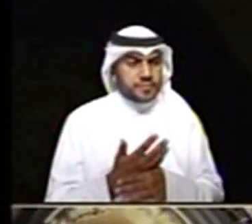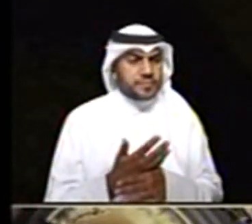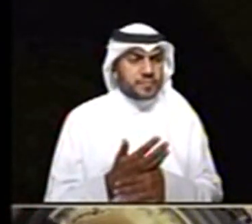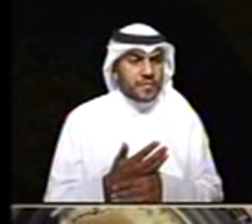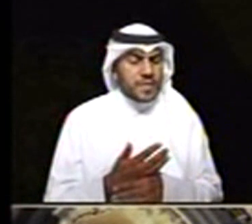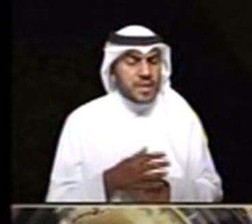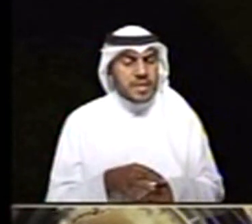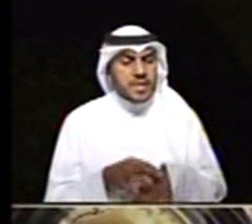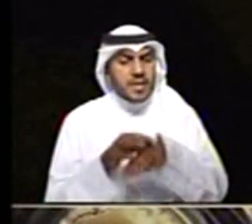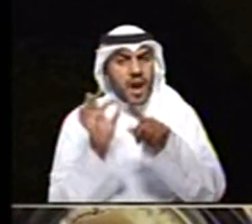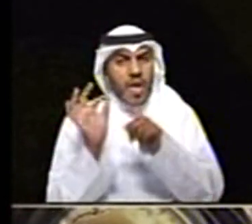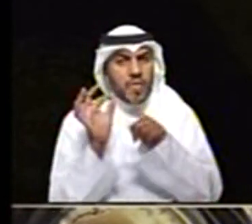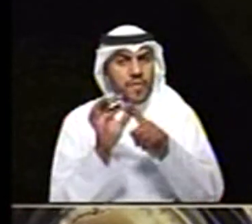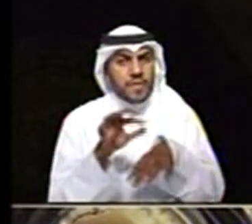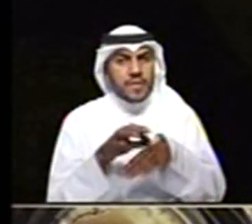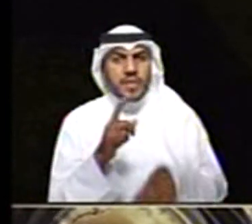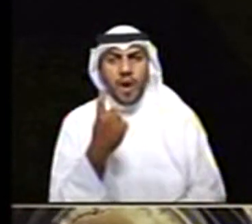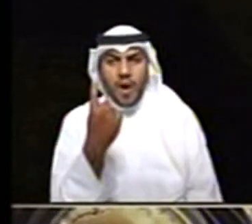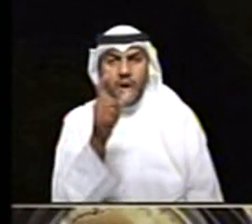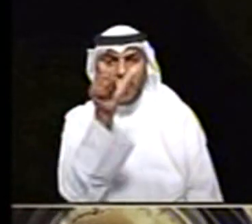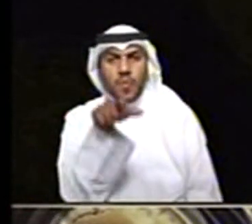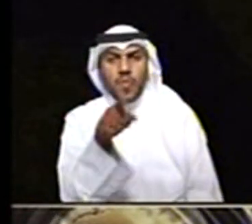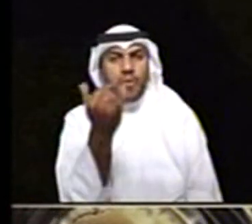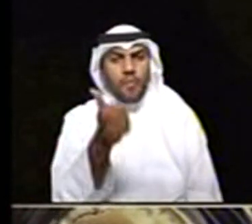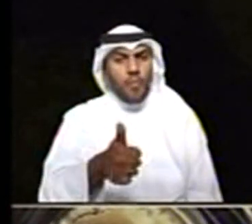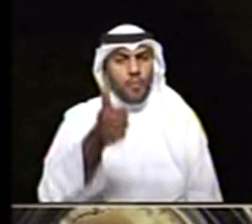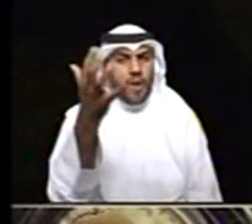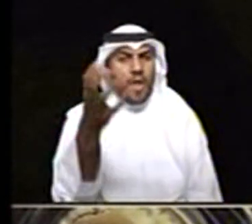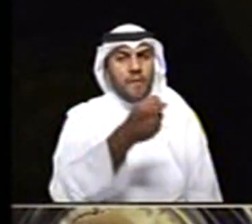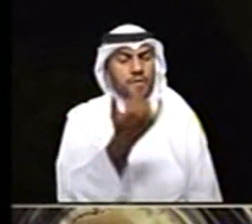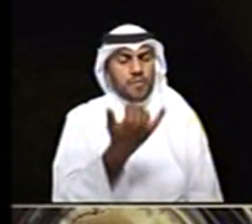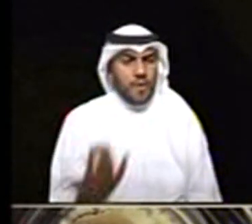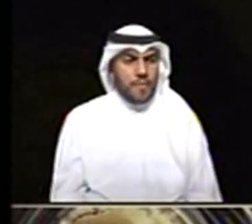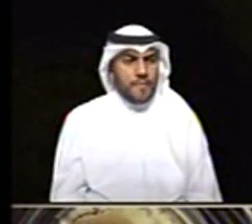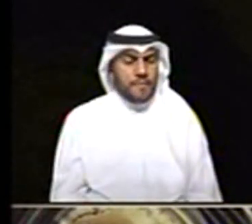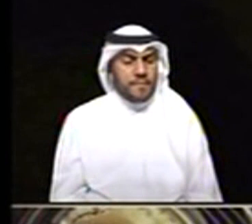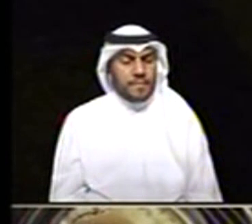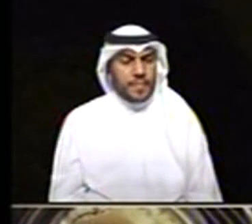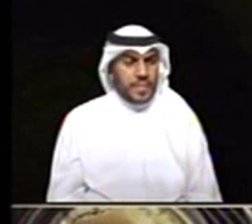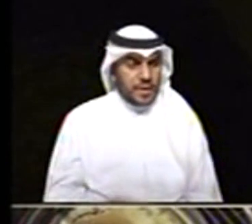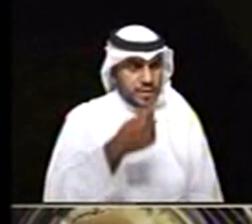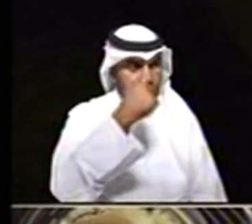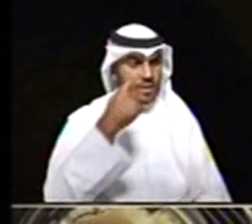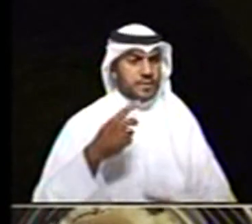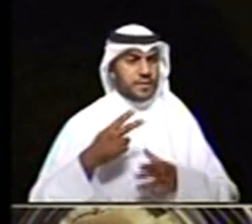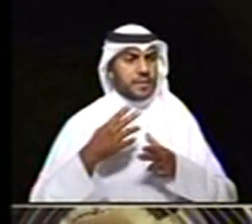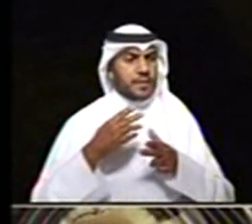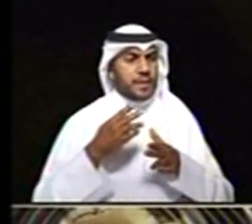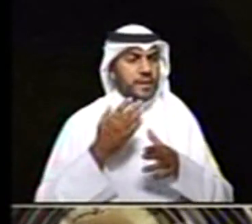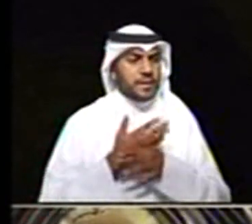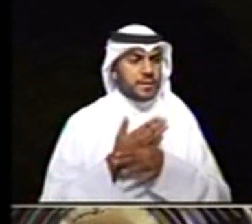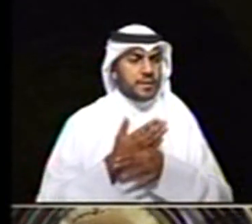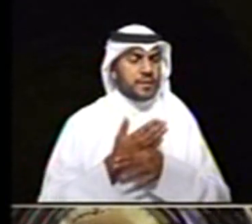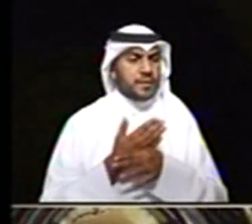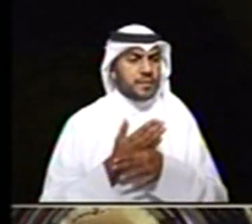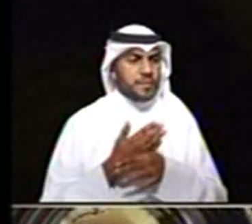هو الهدف الأسمى الآن، وهدفنا الرئيسي أن نحافظ على أرواح الناس، وكذلك ثم الممتلكات